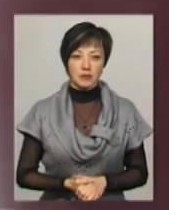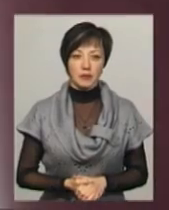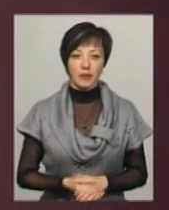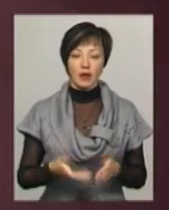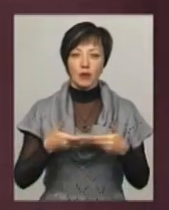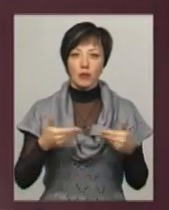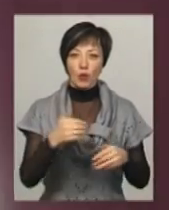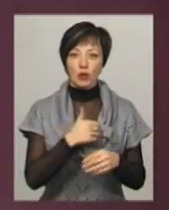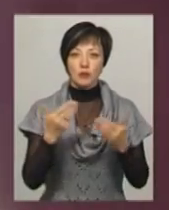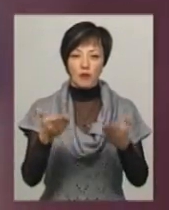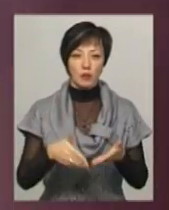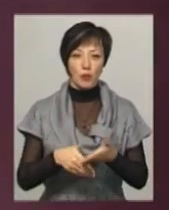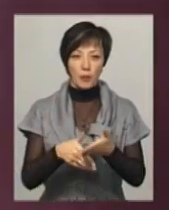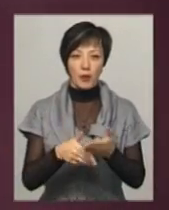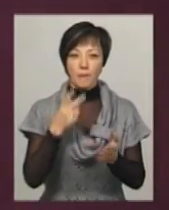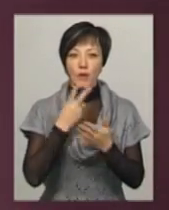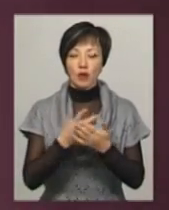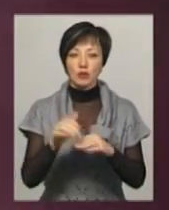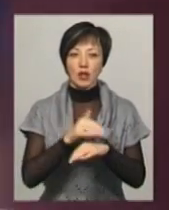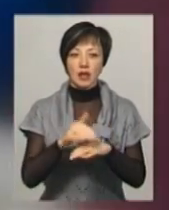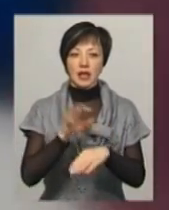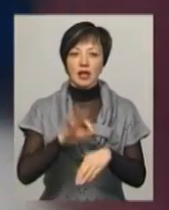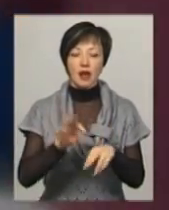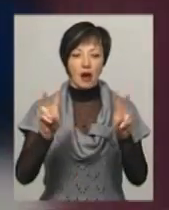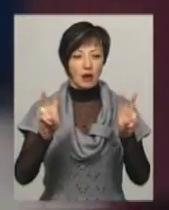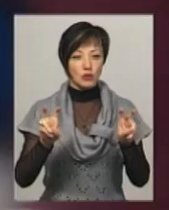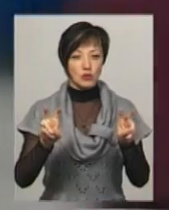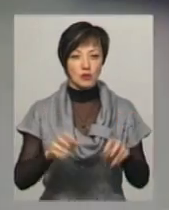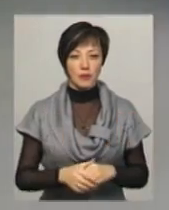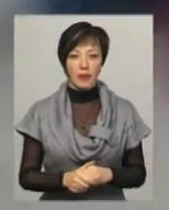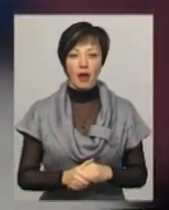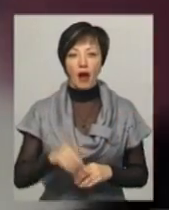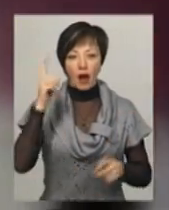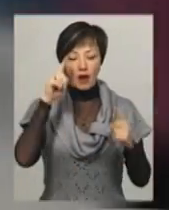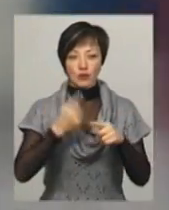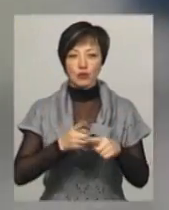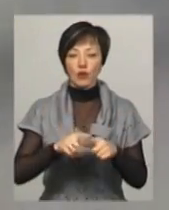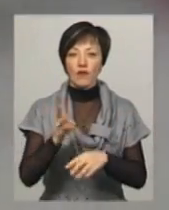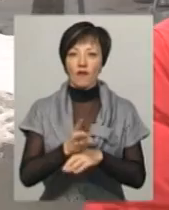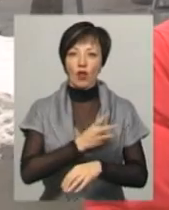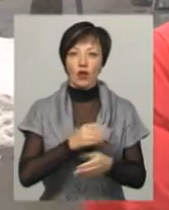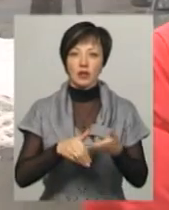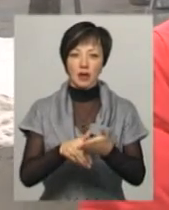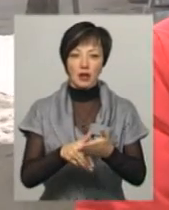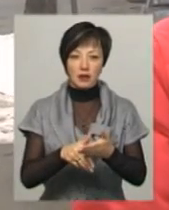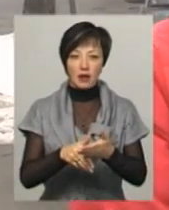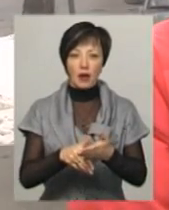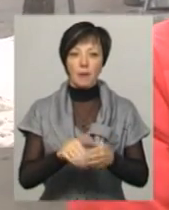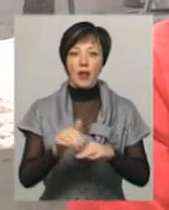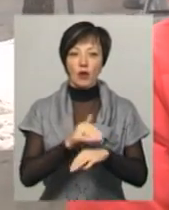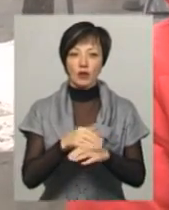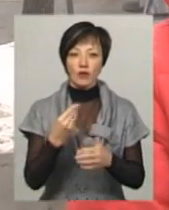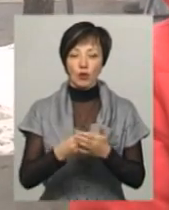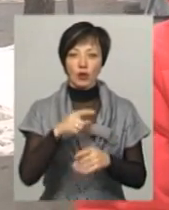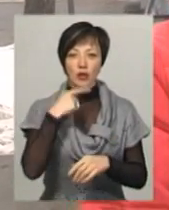допомогти. Покажіть, будь ласка, діагноз. Авторка цього відео – волонтерка благодійного фонду «Твори добро» Олена